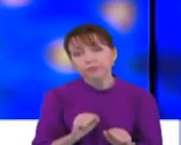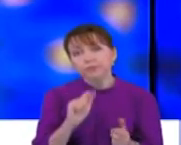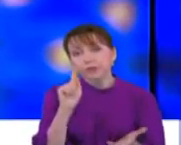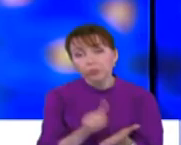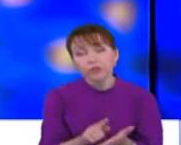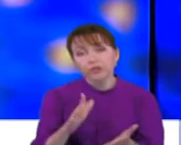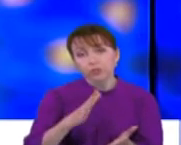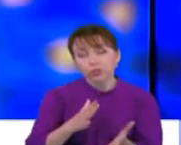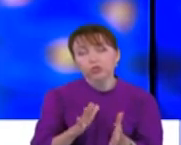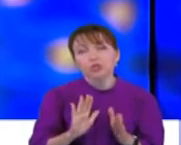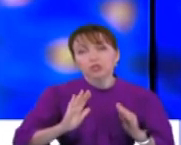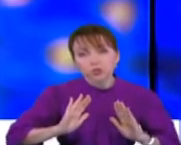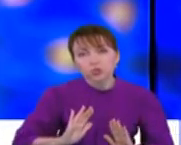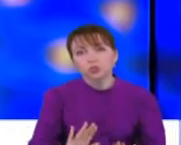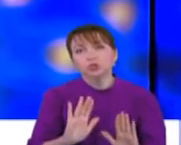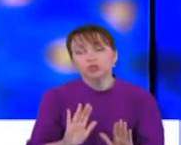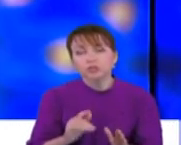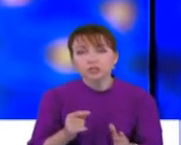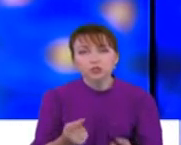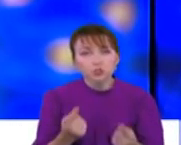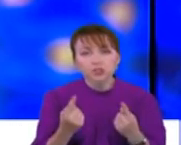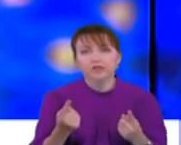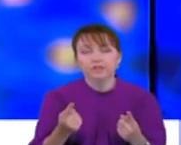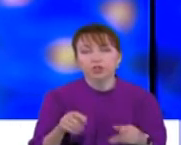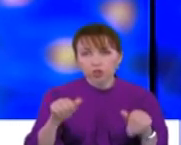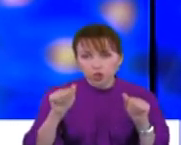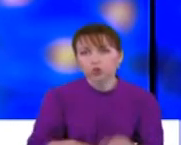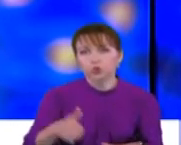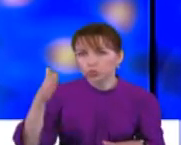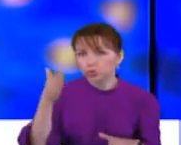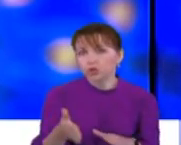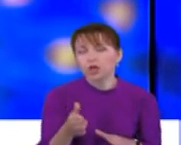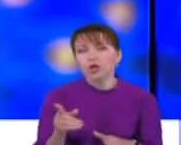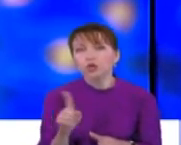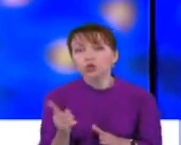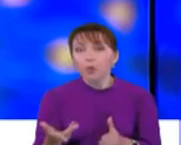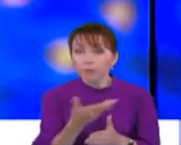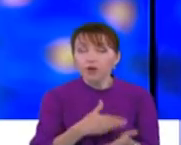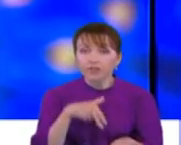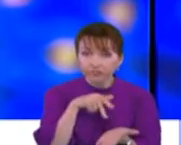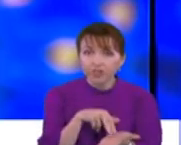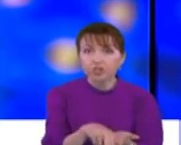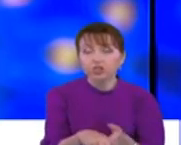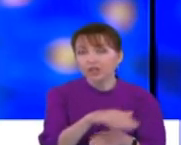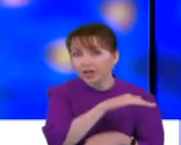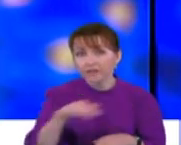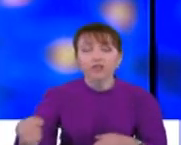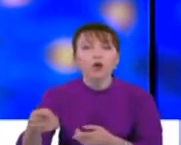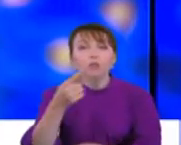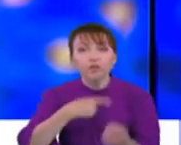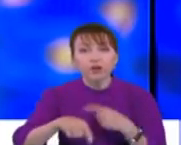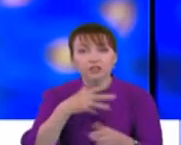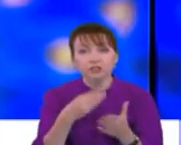повинні бути зрушення суттєві, рішучі, які привели для того, щоб ми вийшли на рівень повернення